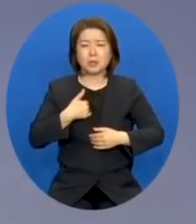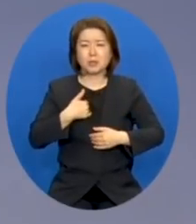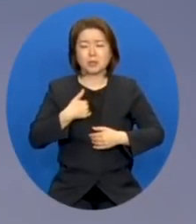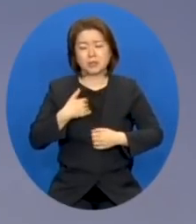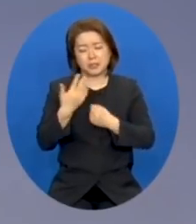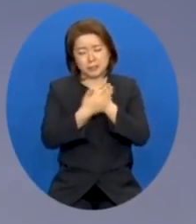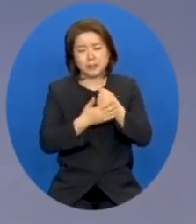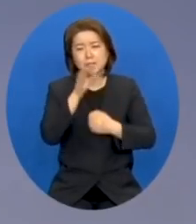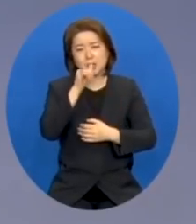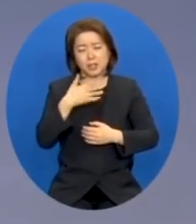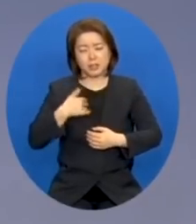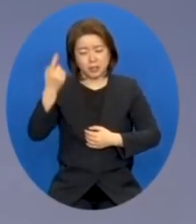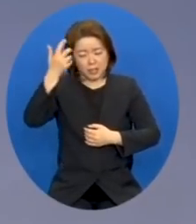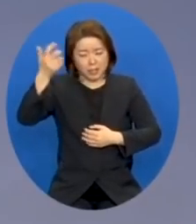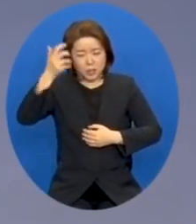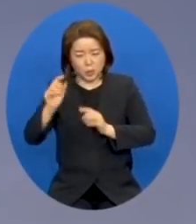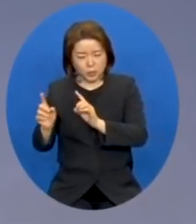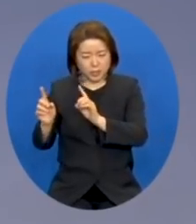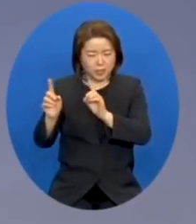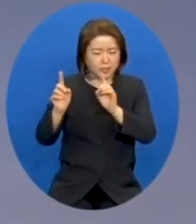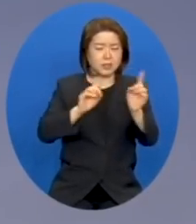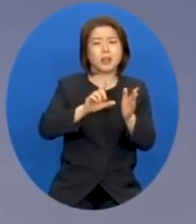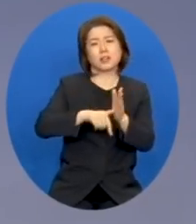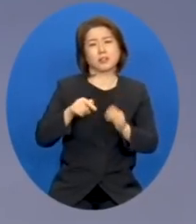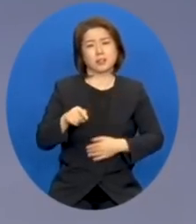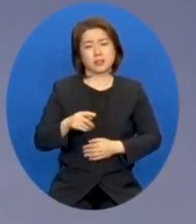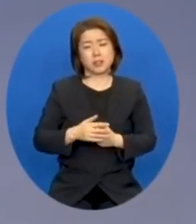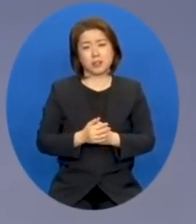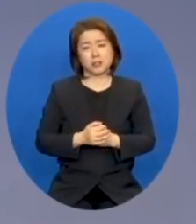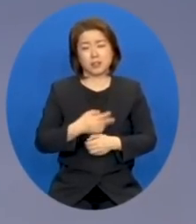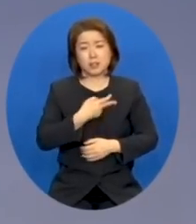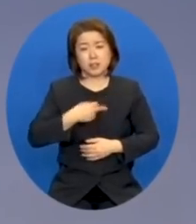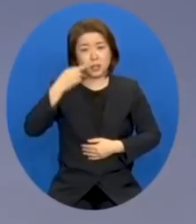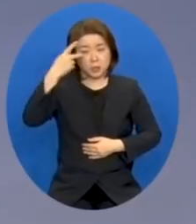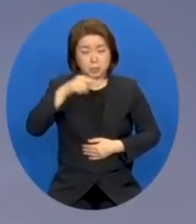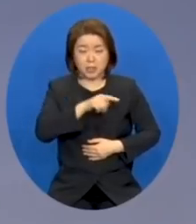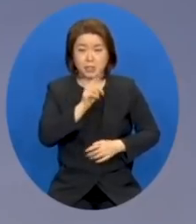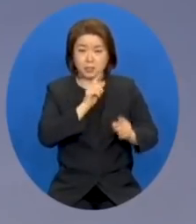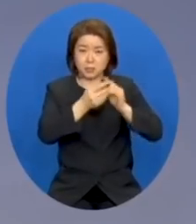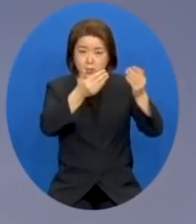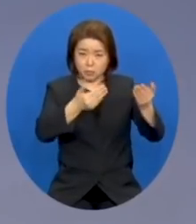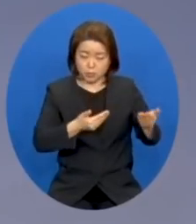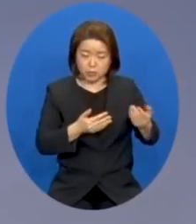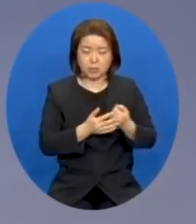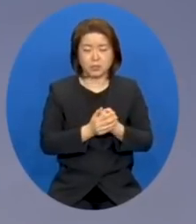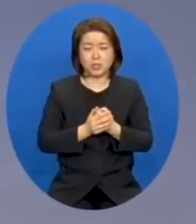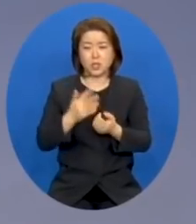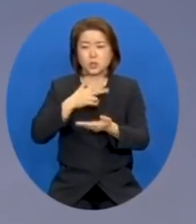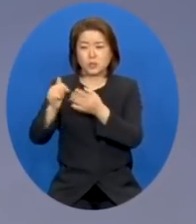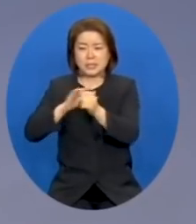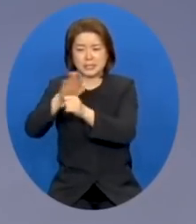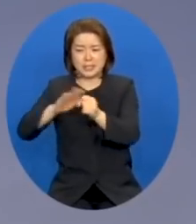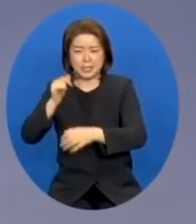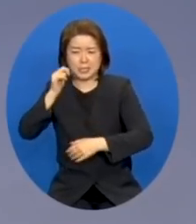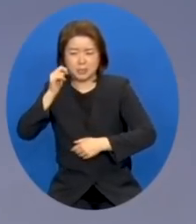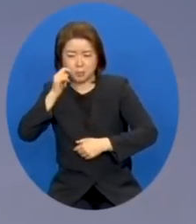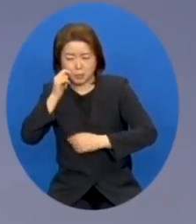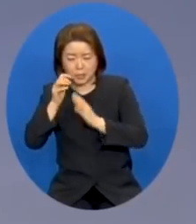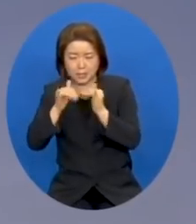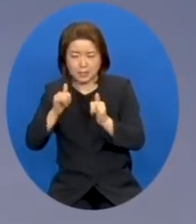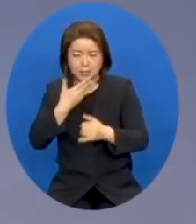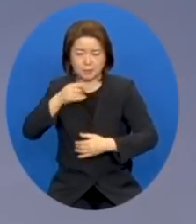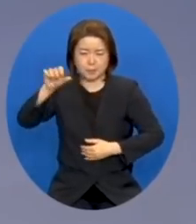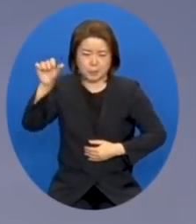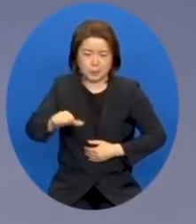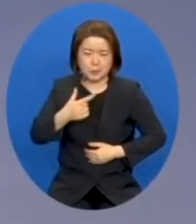시간이었어요 사도 바울이 이 말씀을 하는 것은 주님을 사랑하지 못하는 자를 정말 저주 하려고 하는 게